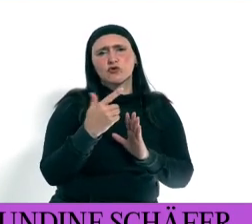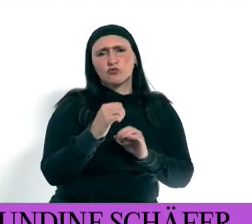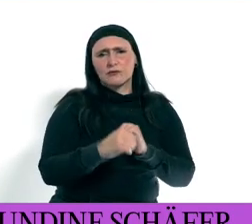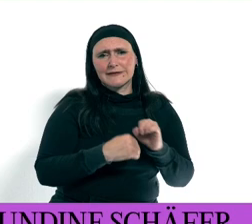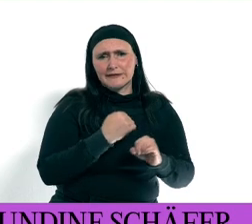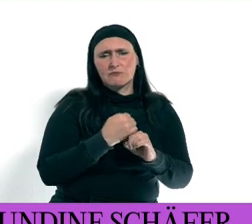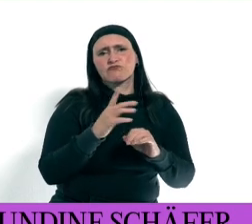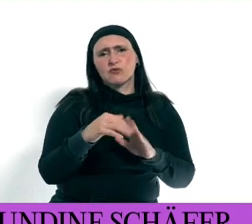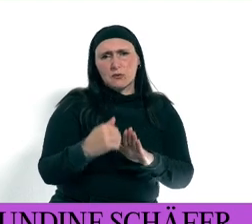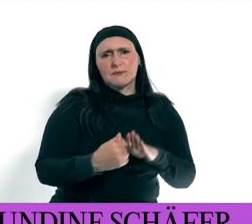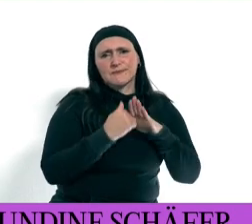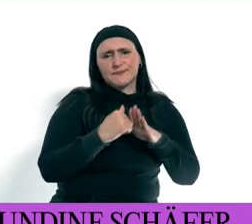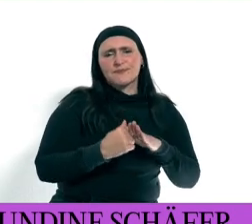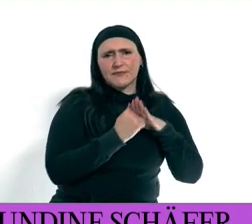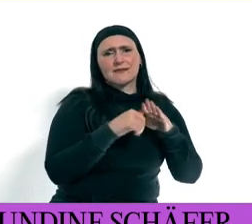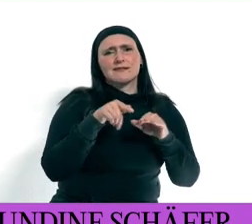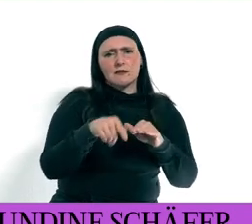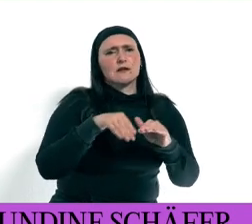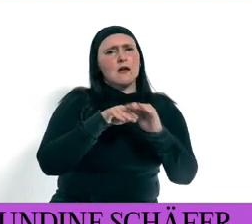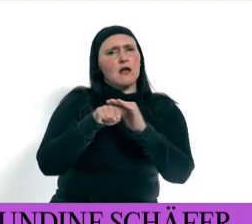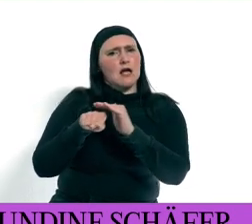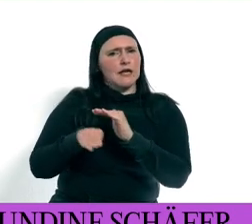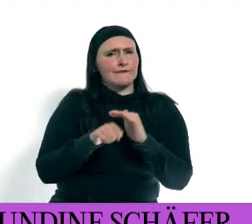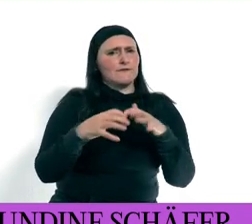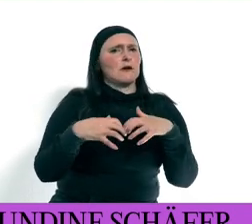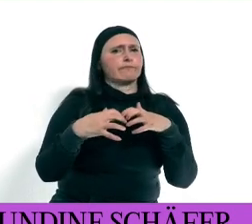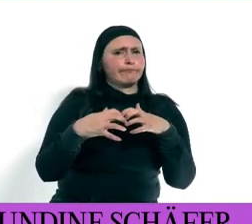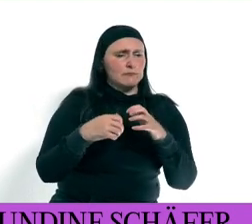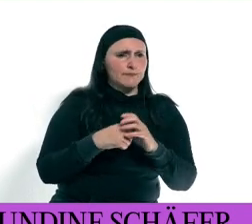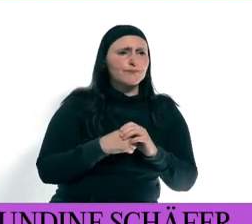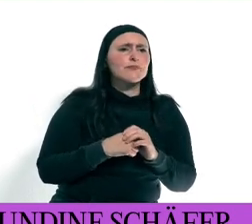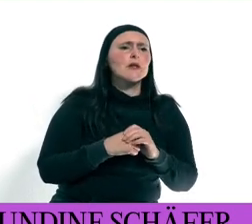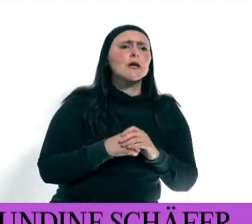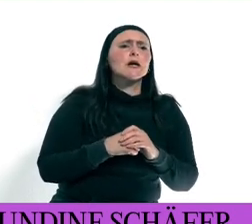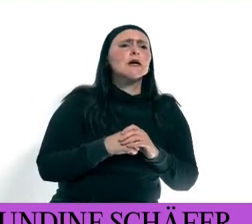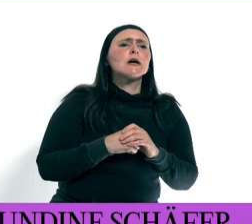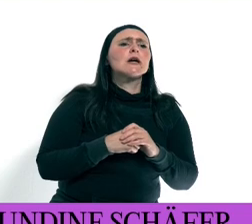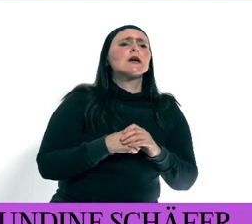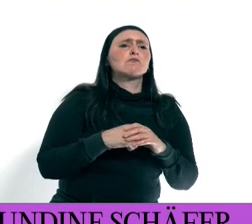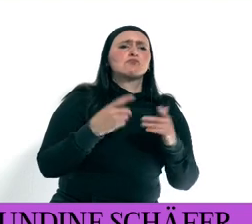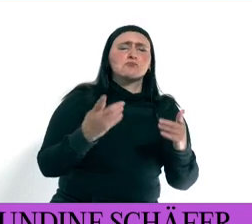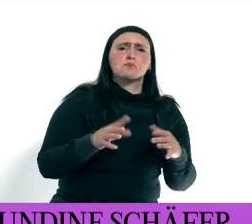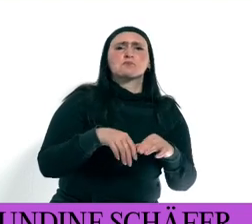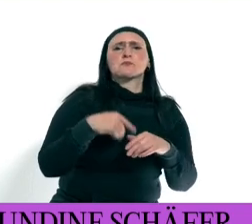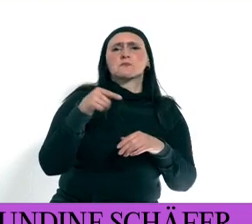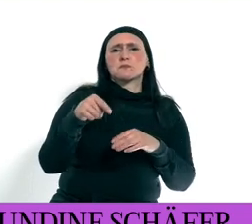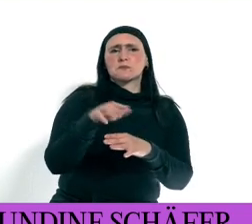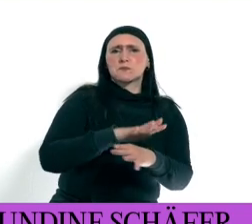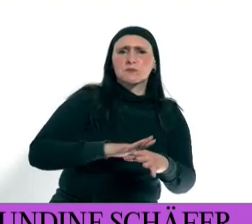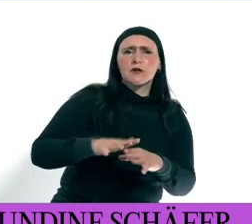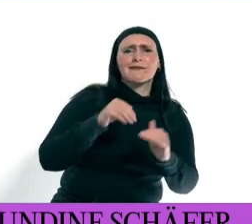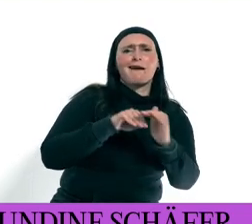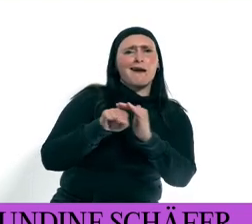Projekten. So we are in a process of that archive. So we are actually converting that space as an archive